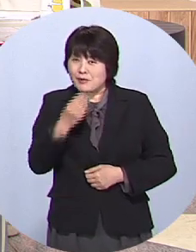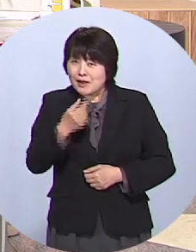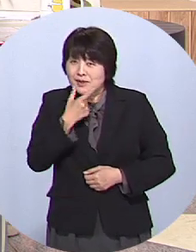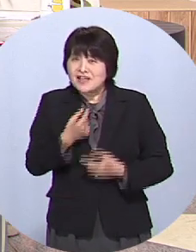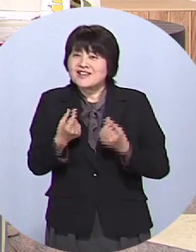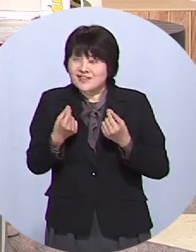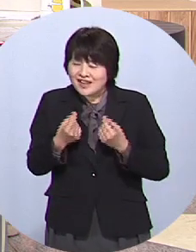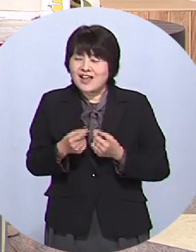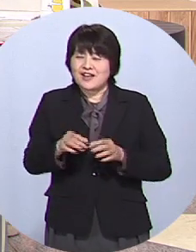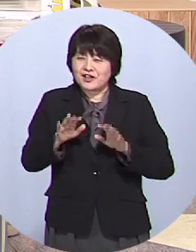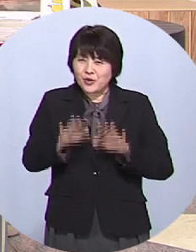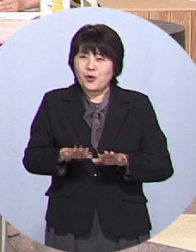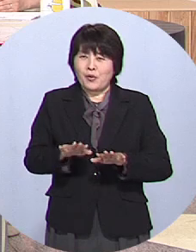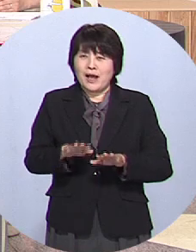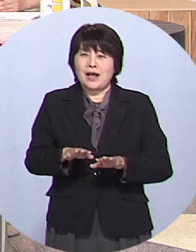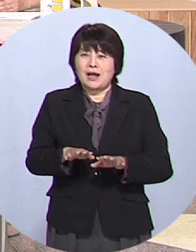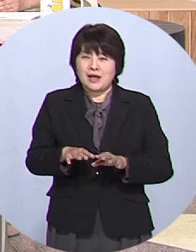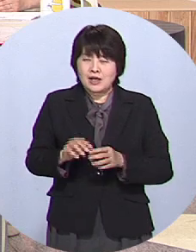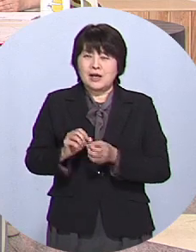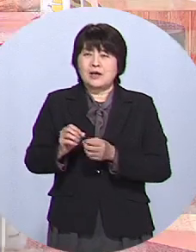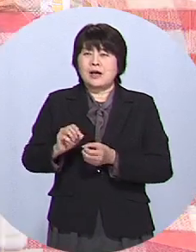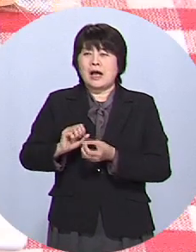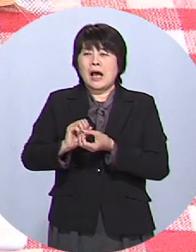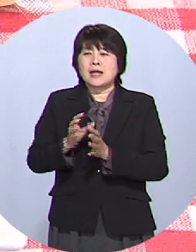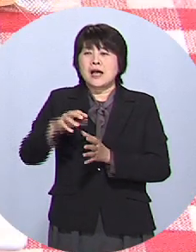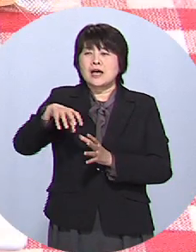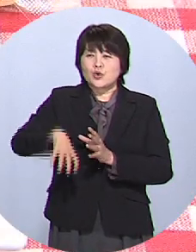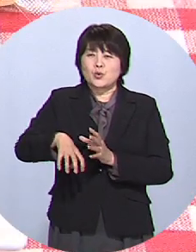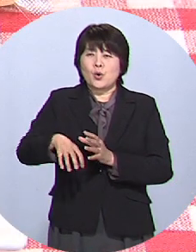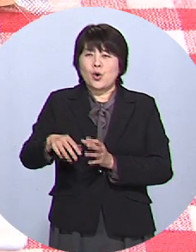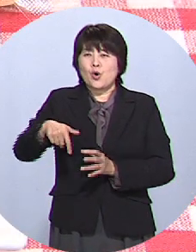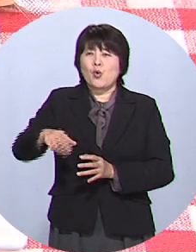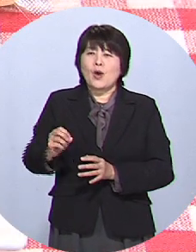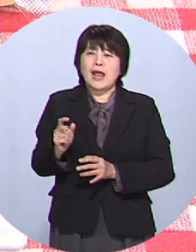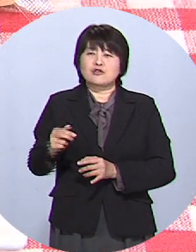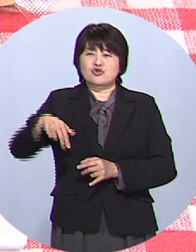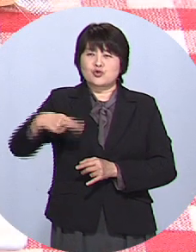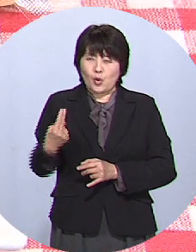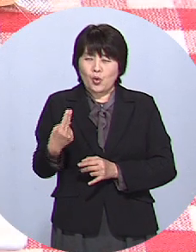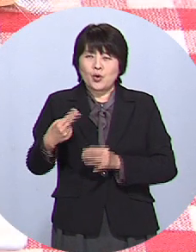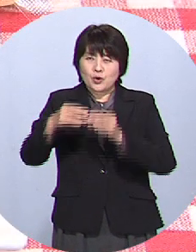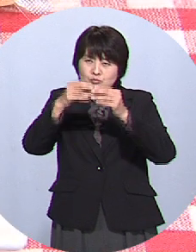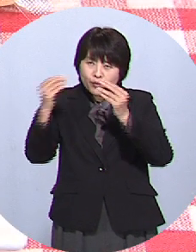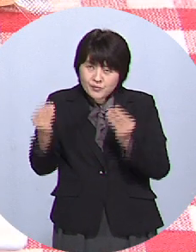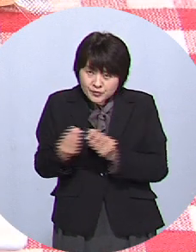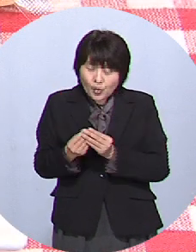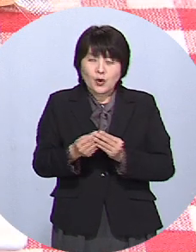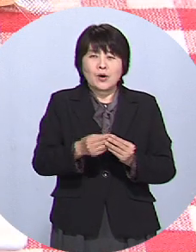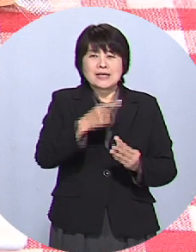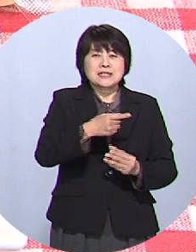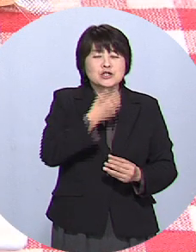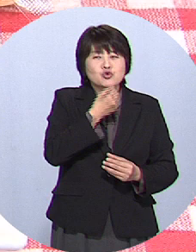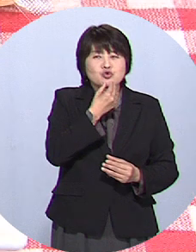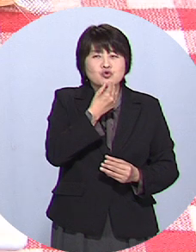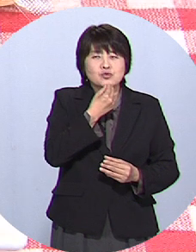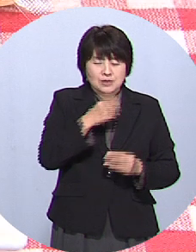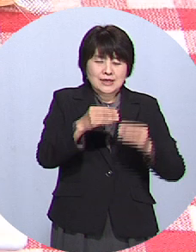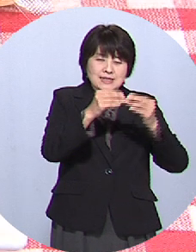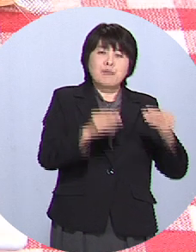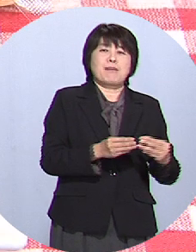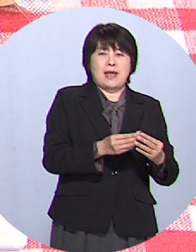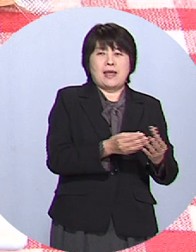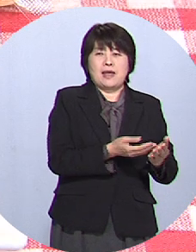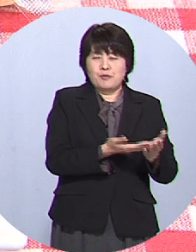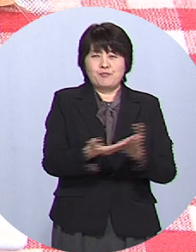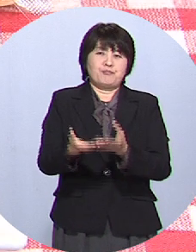はい、 ということで今日スタジオには花園フォレストからアウトレットのバームクーヘン、それからマルソー一福さんからせんべいを持ってきました。